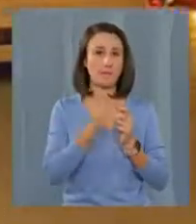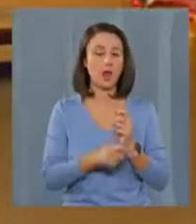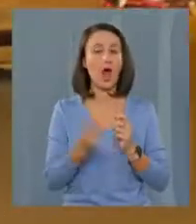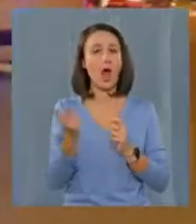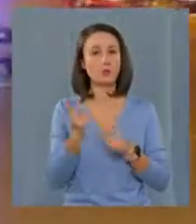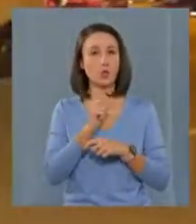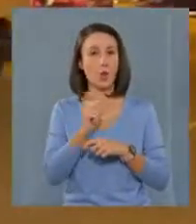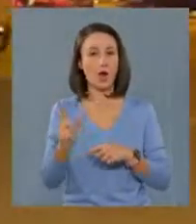în ambele cazuri